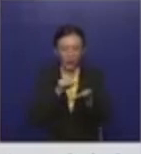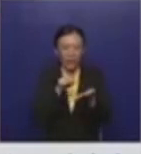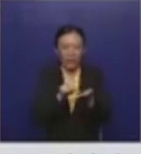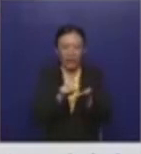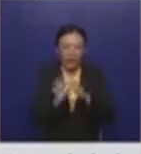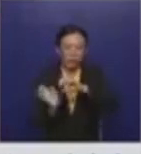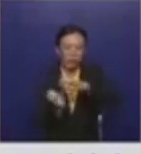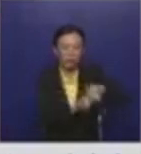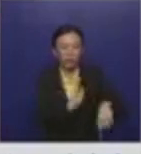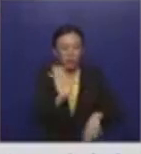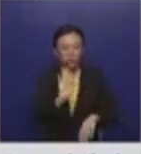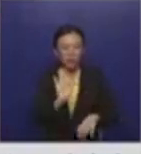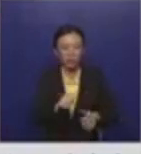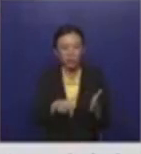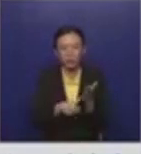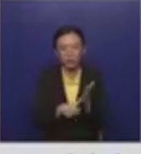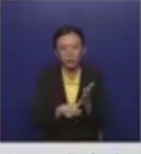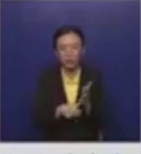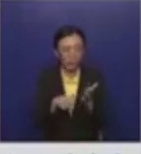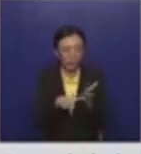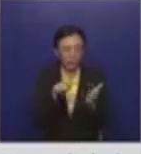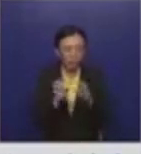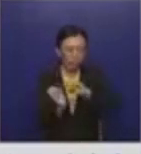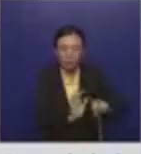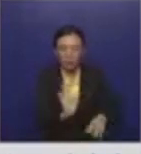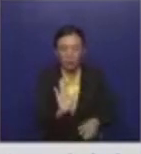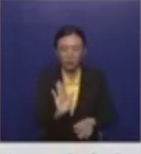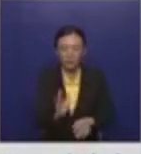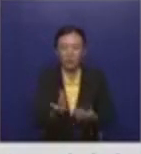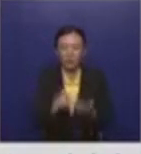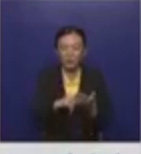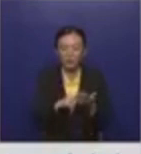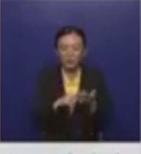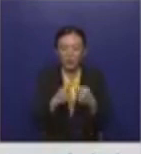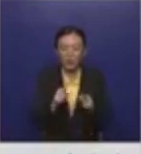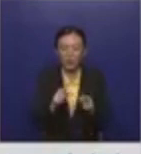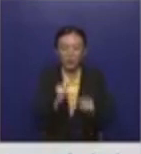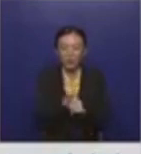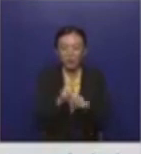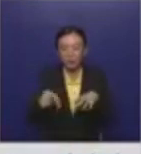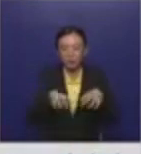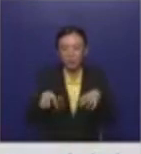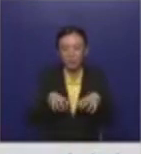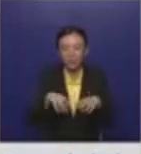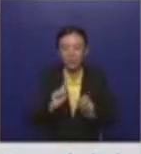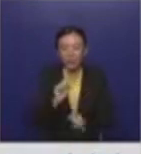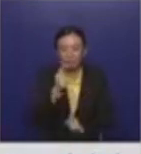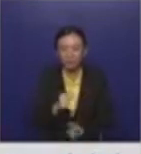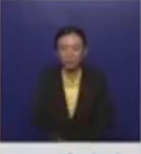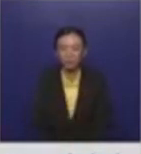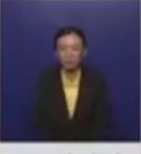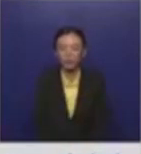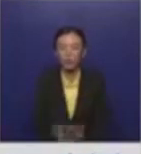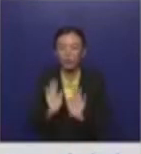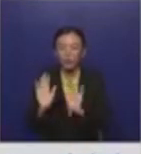เริ่มต้นมาทำอย่างนี้ก่อนก็ได้เพื่อการเรียนรู้เพื่อหาประสบการณ์แต่ว่าข้อสังเกตกรรมธิการฝากไปเขียนนะครับว่า